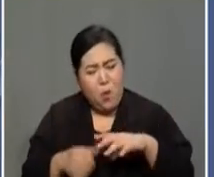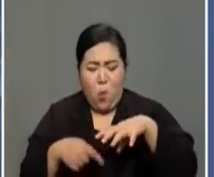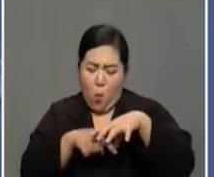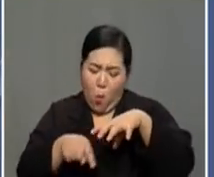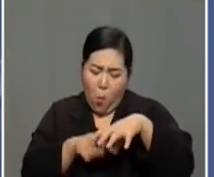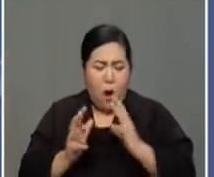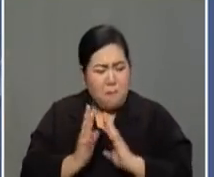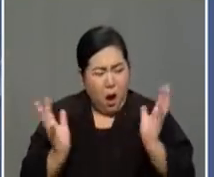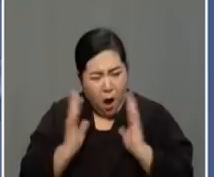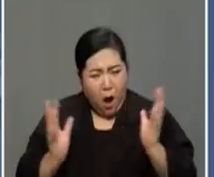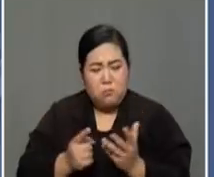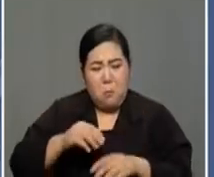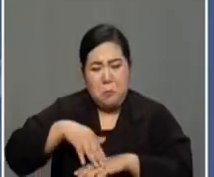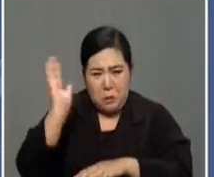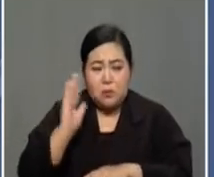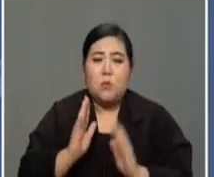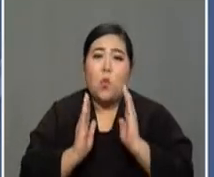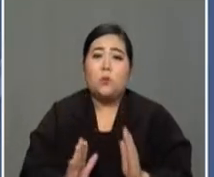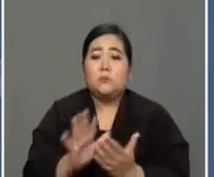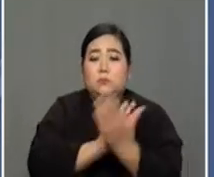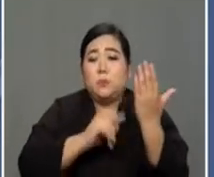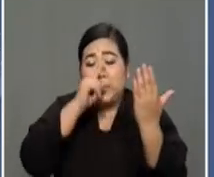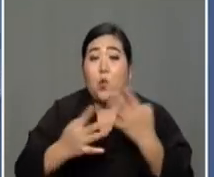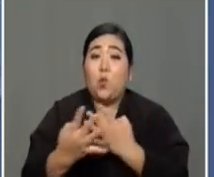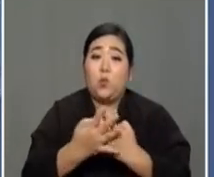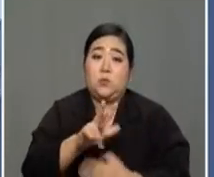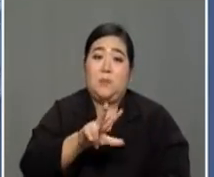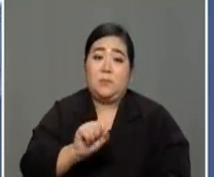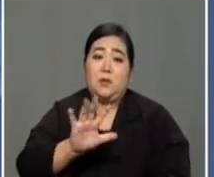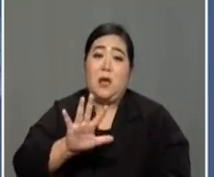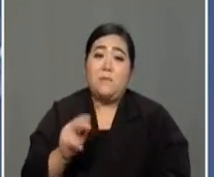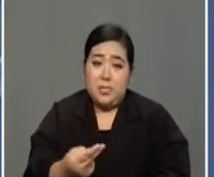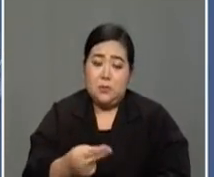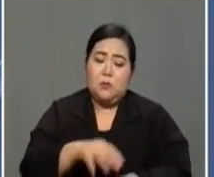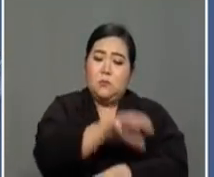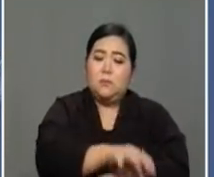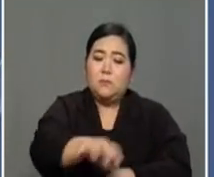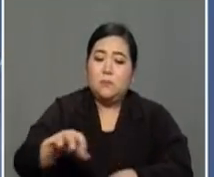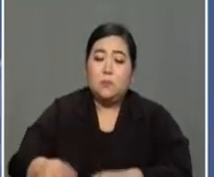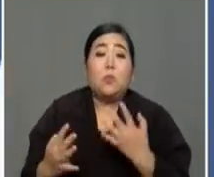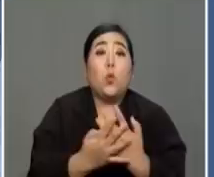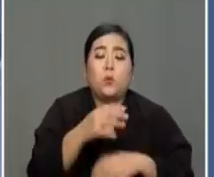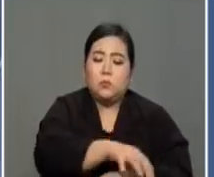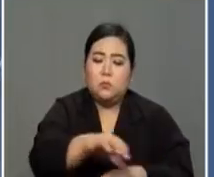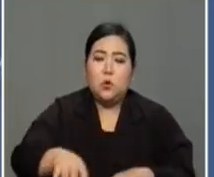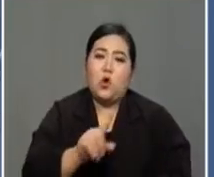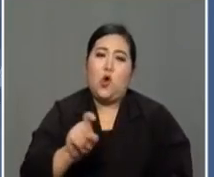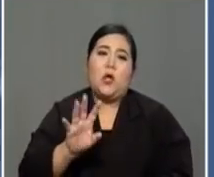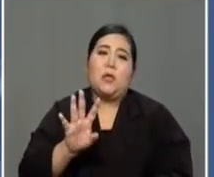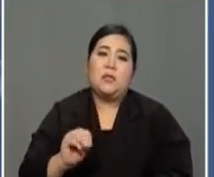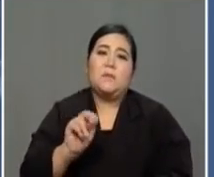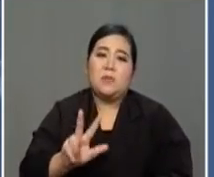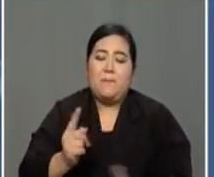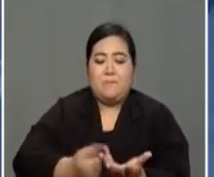นี้นะครับมีนักโทษทั่วประเทศ 350,000 คนแต่เรือนจำเนี่ยมี143แห่งร